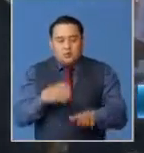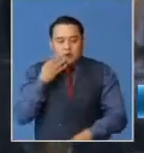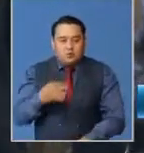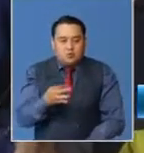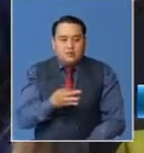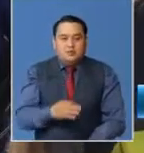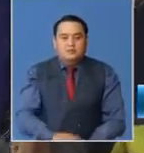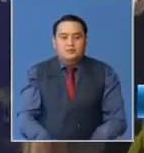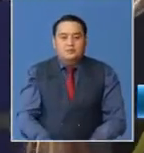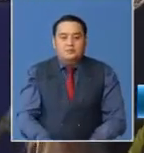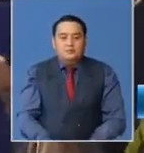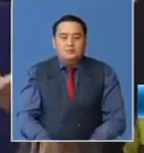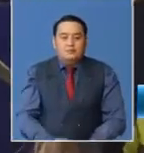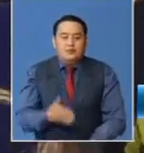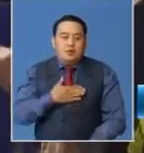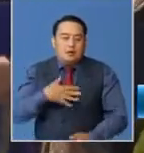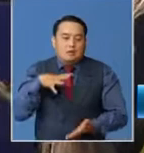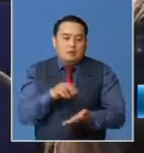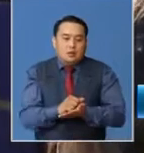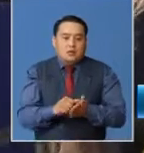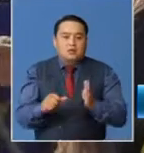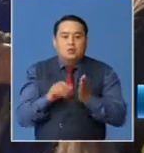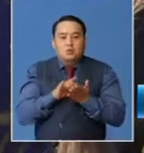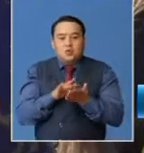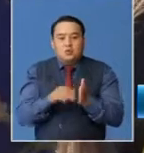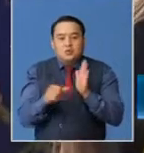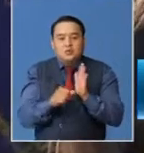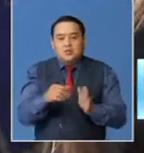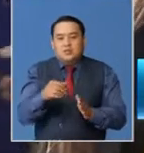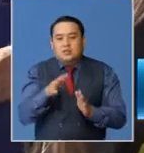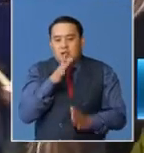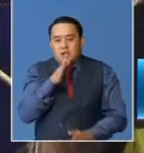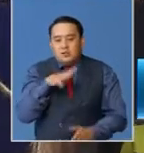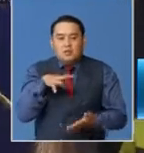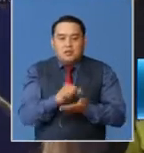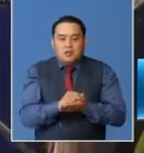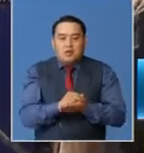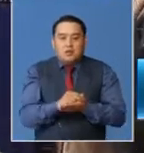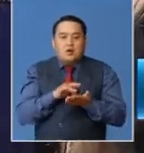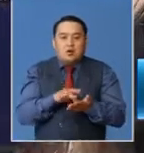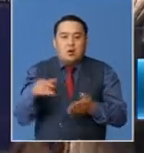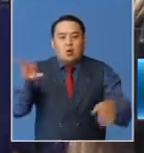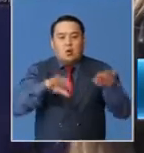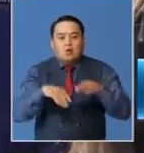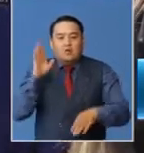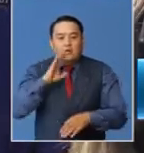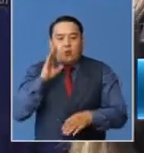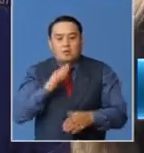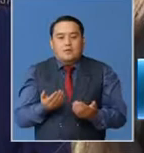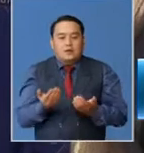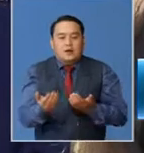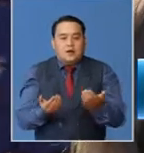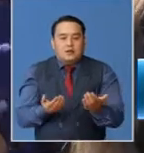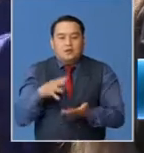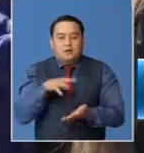ЖТСУ. Я занимаюсь туризмом 6 лет, и мне очень нравится. Мы занимаемся пешеходным, горным, водным и лыжным туризмом,